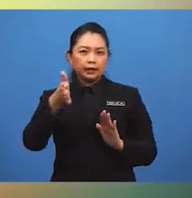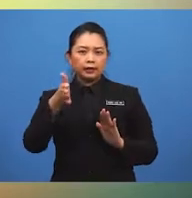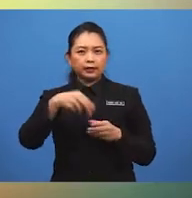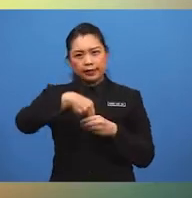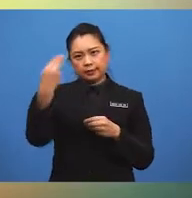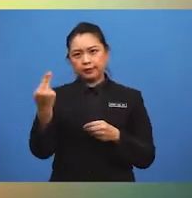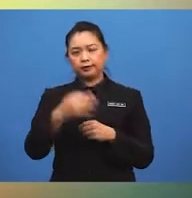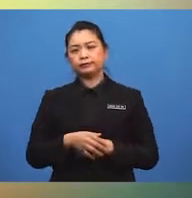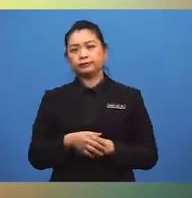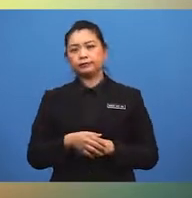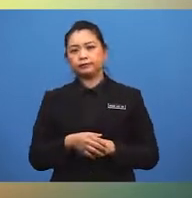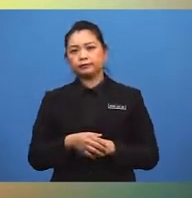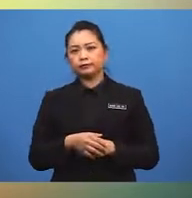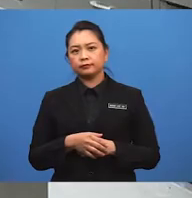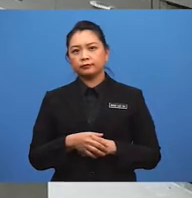akan dihasilkan.